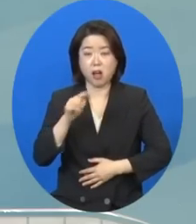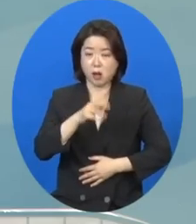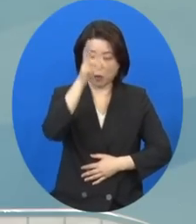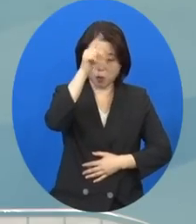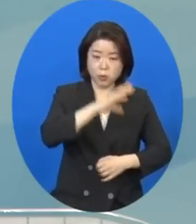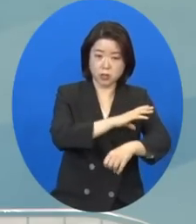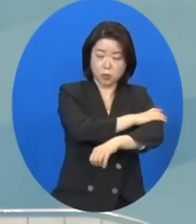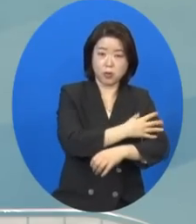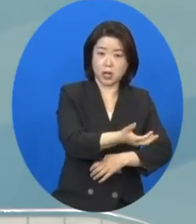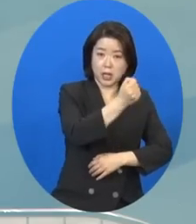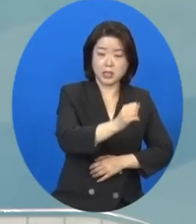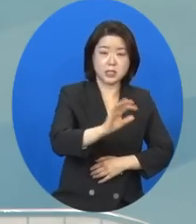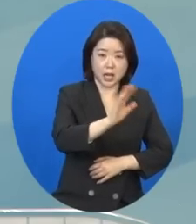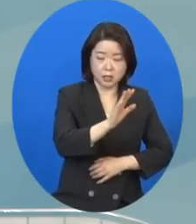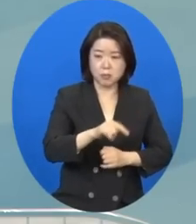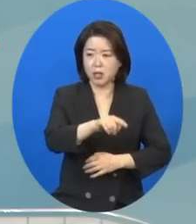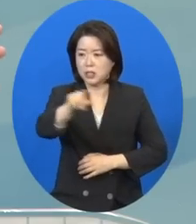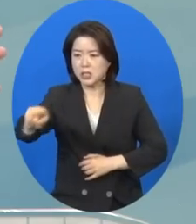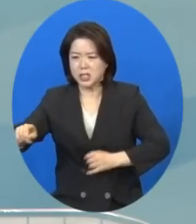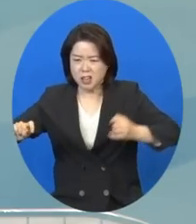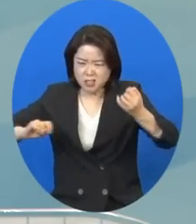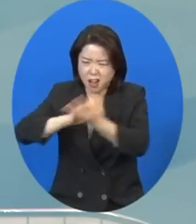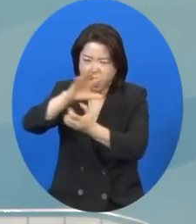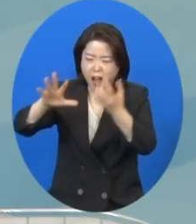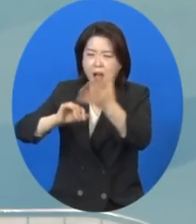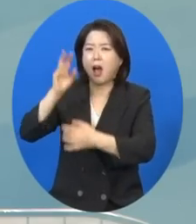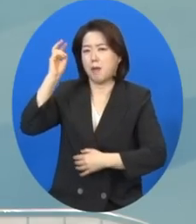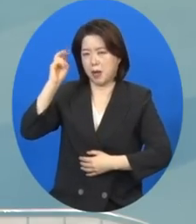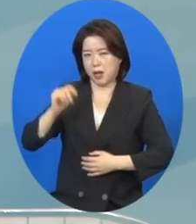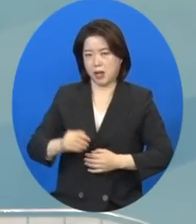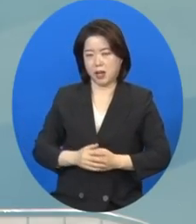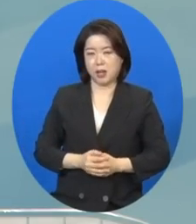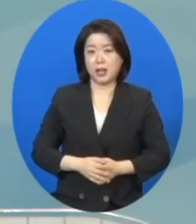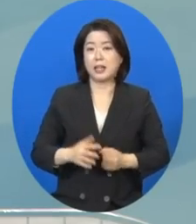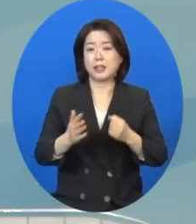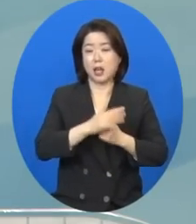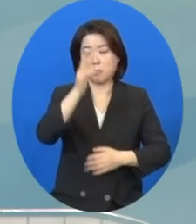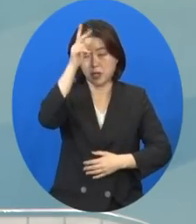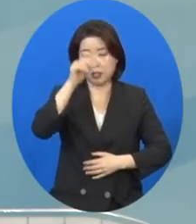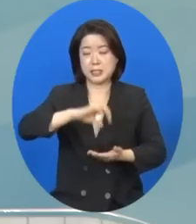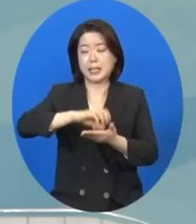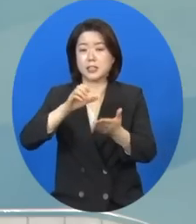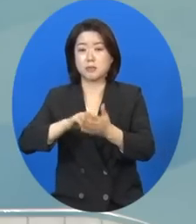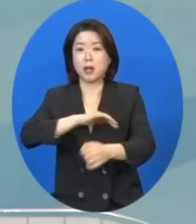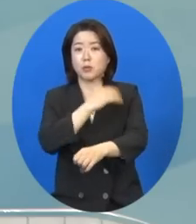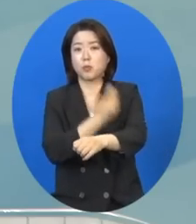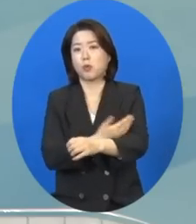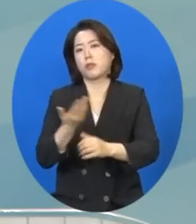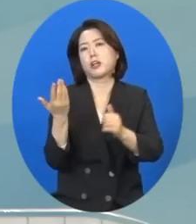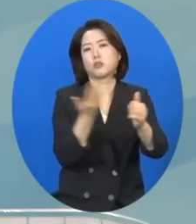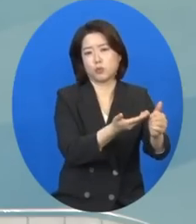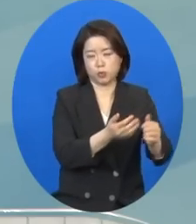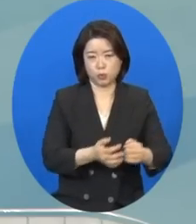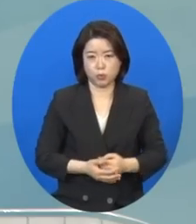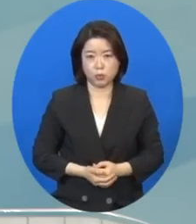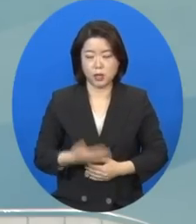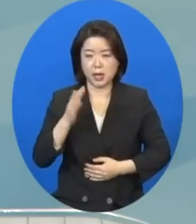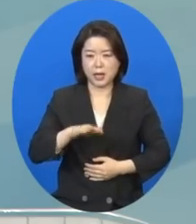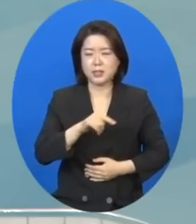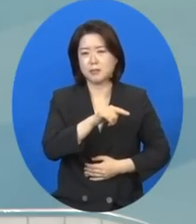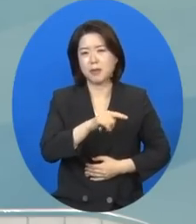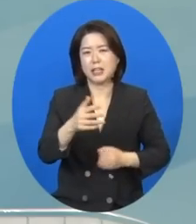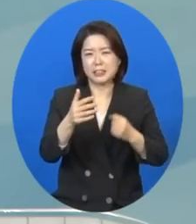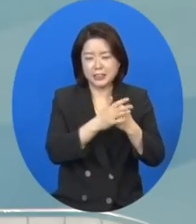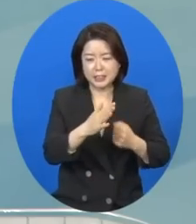그러한 권한이 있지 않으면 정말 아비 교환이 될 겁니다 그래서 경찰에게 그만한 권한을 주는 겁니다 하지만 또한 폐해도